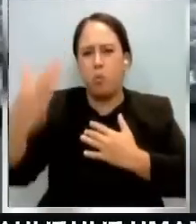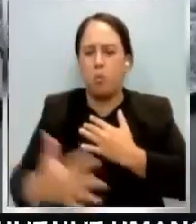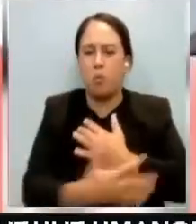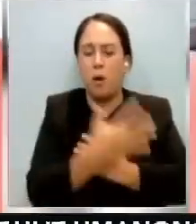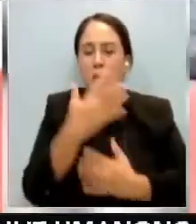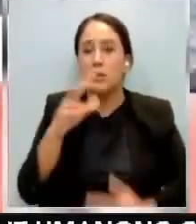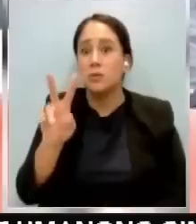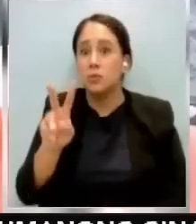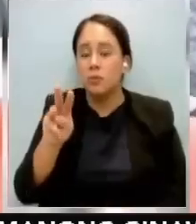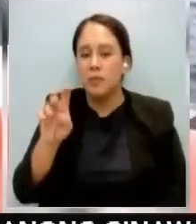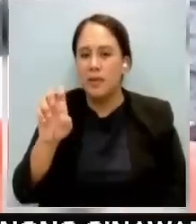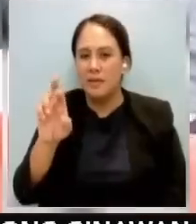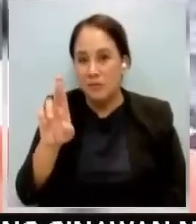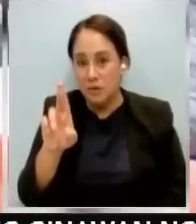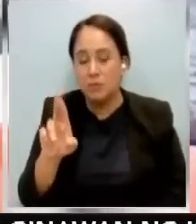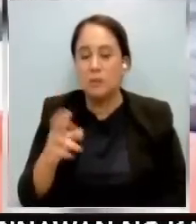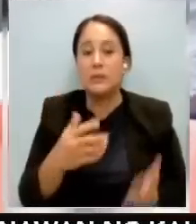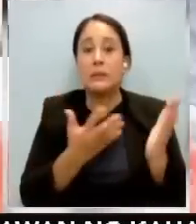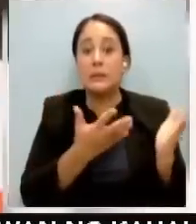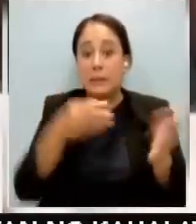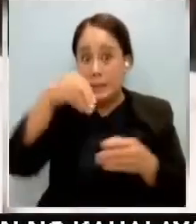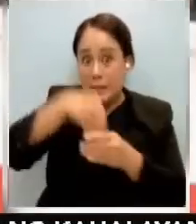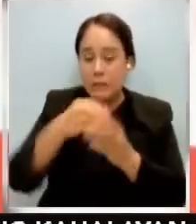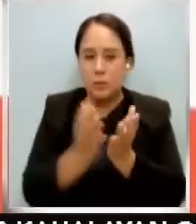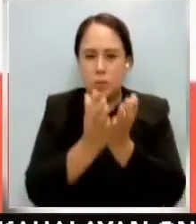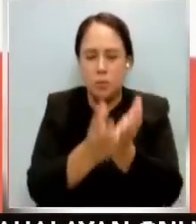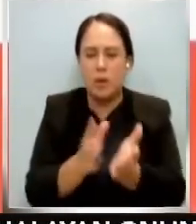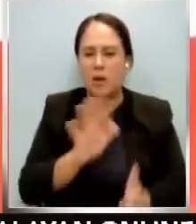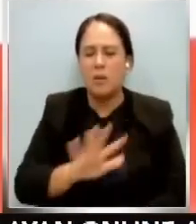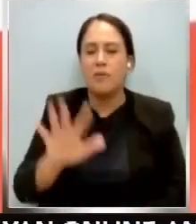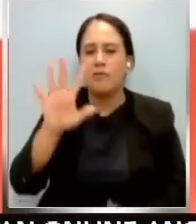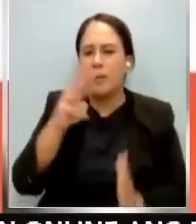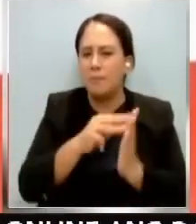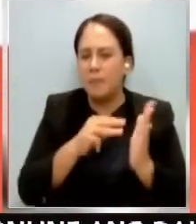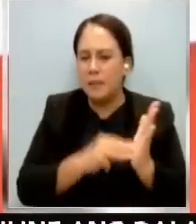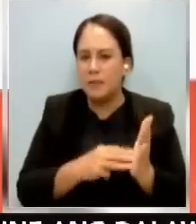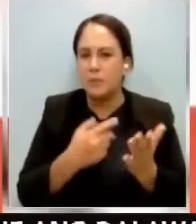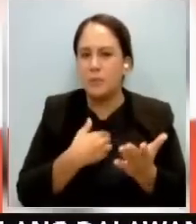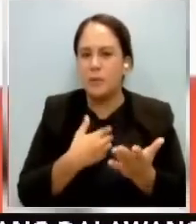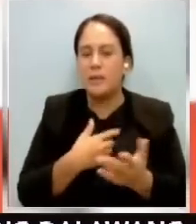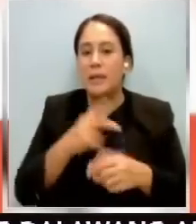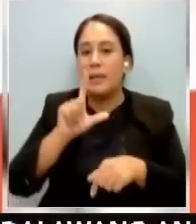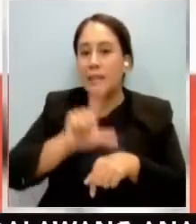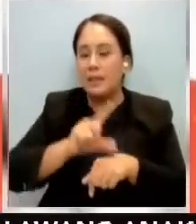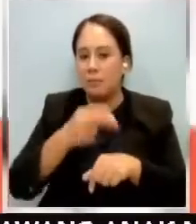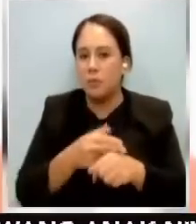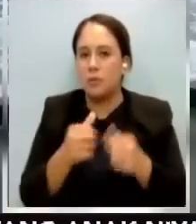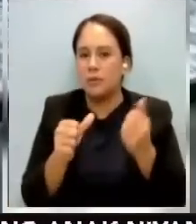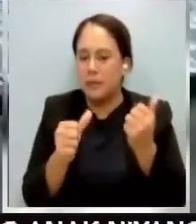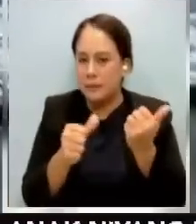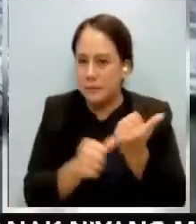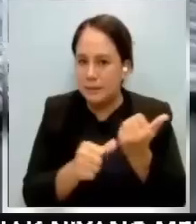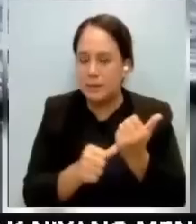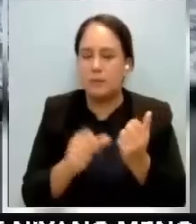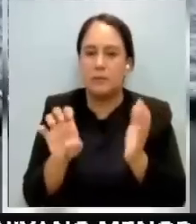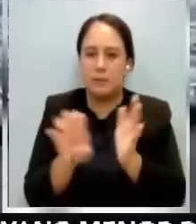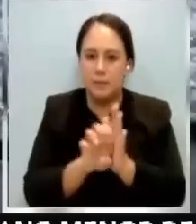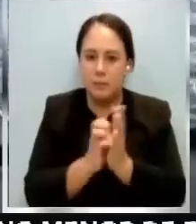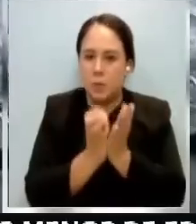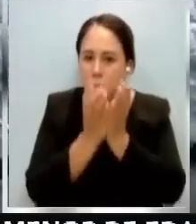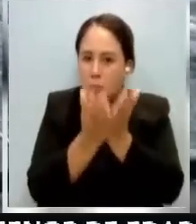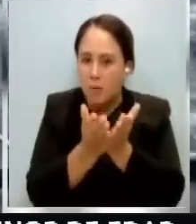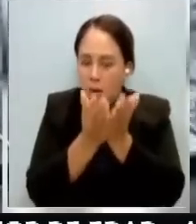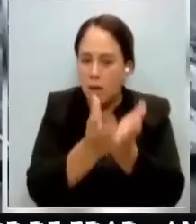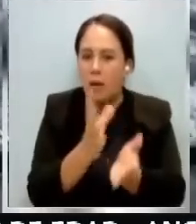BRP Francisco Dagohoy ang halos 5 milyong pisong halaga ng livelihood assistance gaya ng bangka at post-harvest